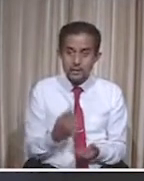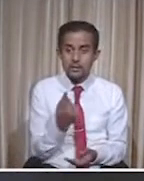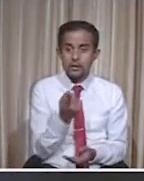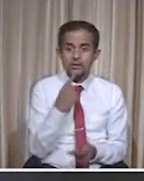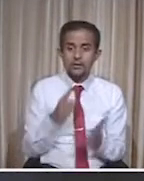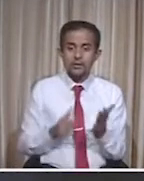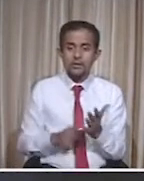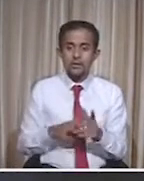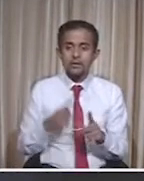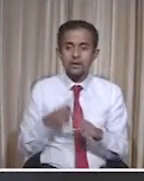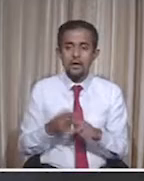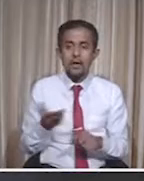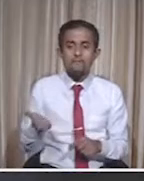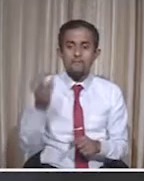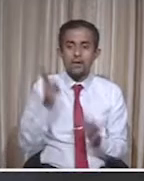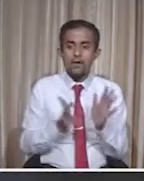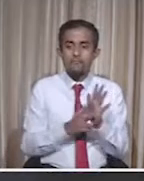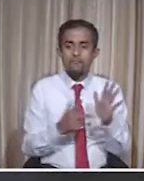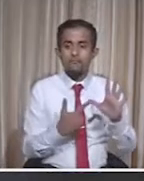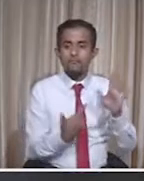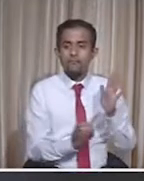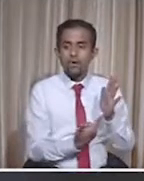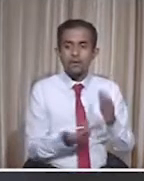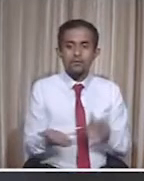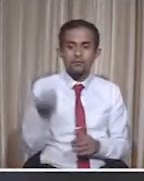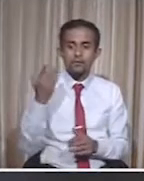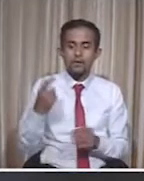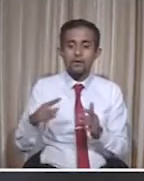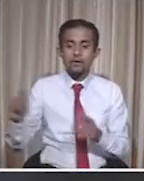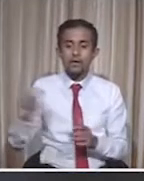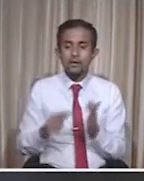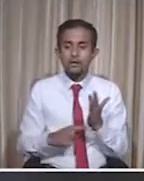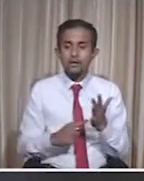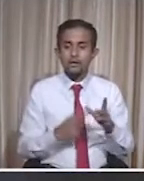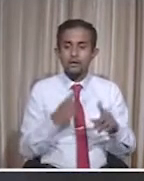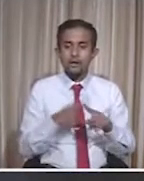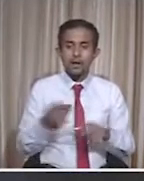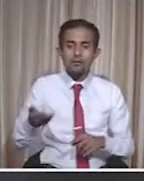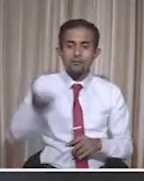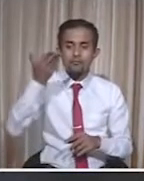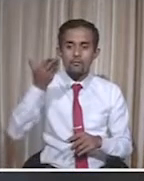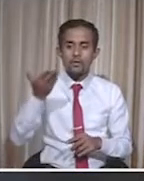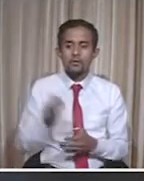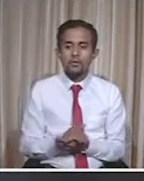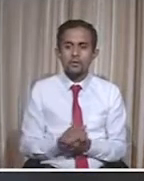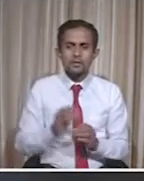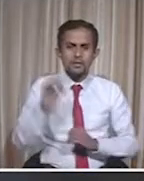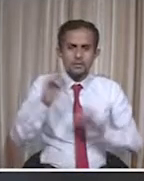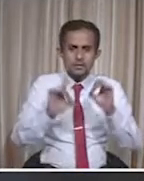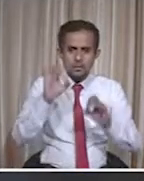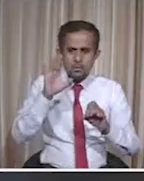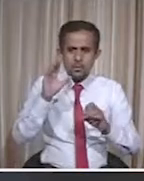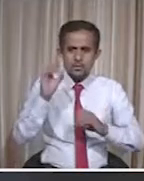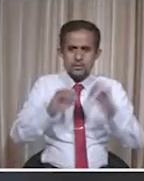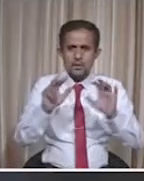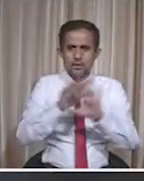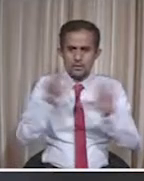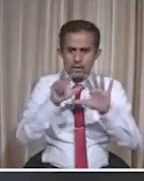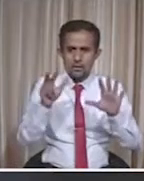වැඩි කරන්න වැට් එක වැඩි කරන්න ආදායම් බදු වැඩි කරන්න ඉතින් දැන්ටමත් ඔබතුමන්ලා 15% වැට් එක 10% වැඩි